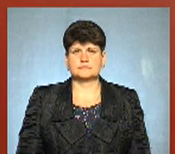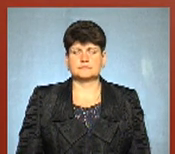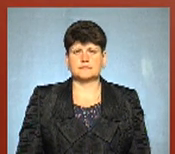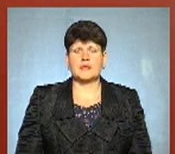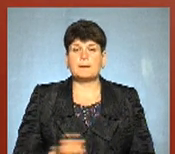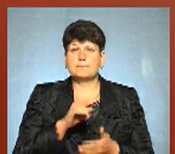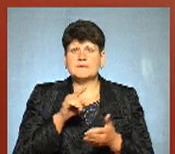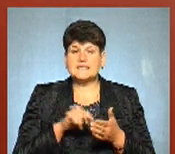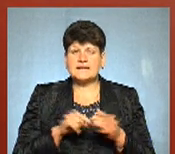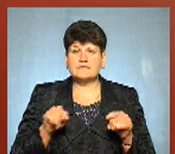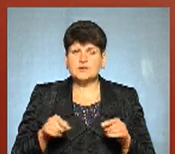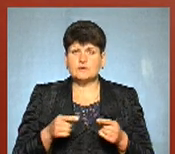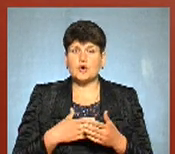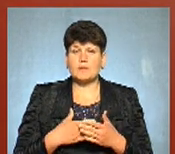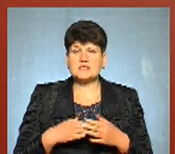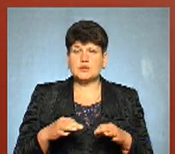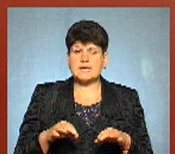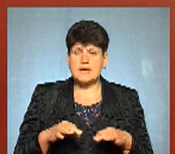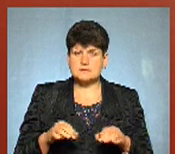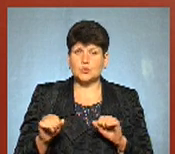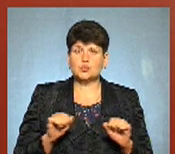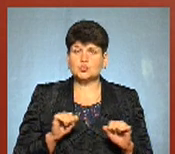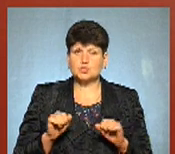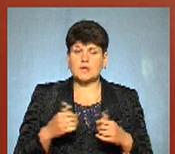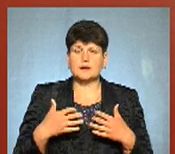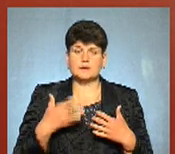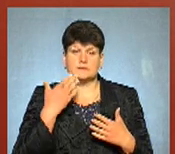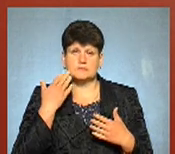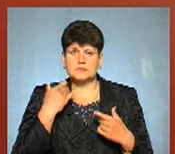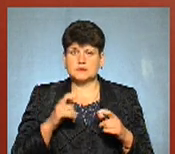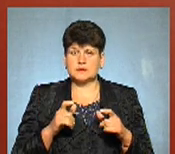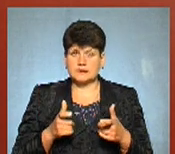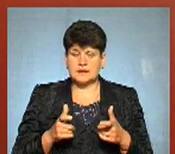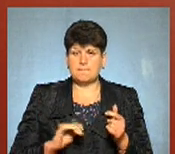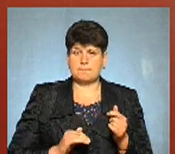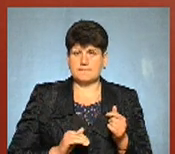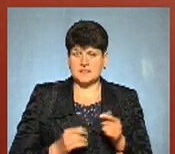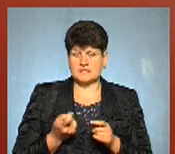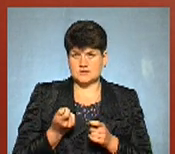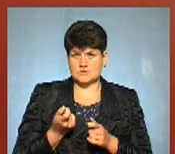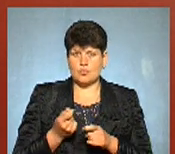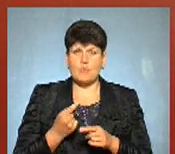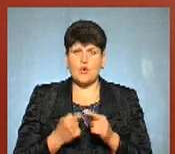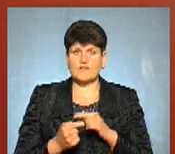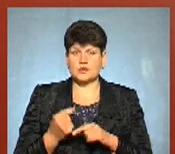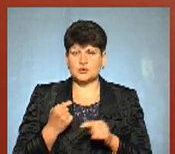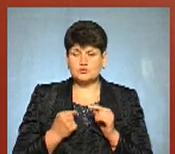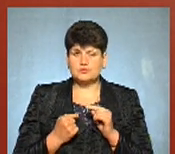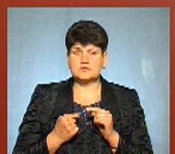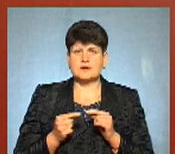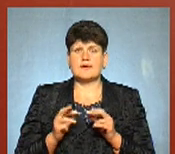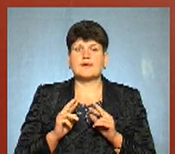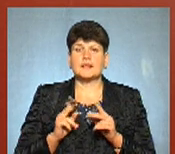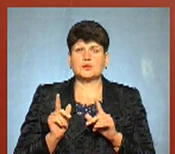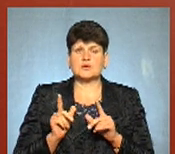Власне, питання відновлення роботи громадського транспорту. Уряд послабив карантин, бізнес частково повернувся. Водночас, як